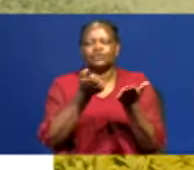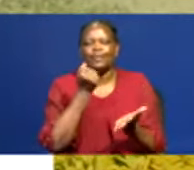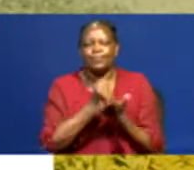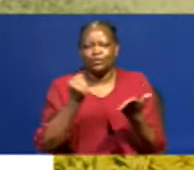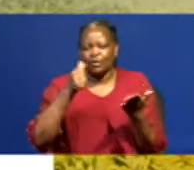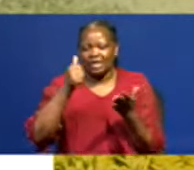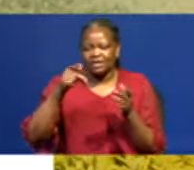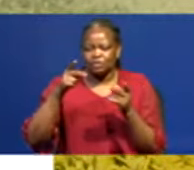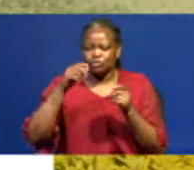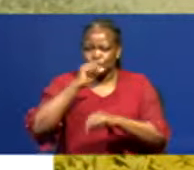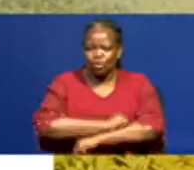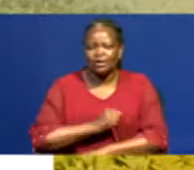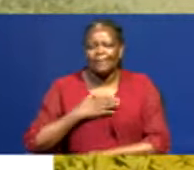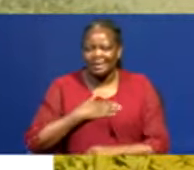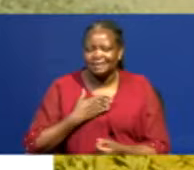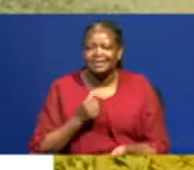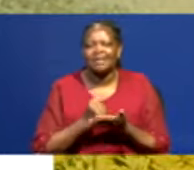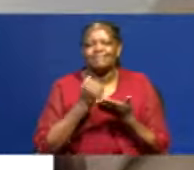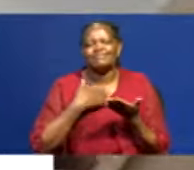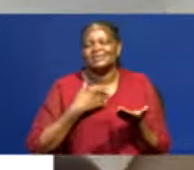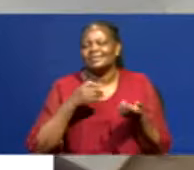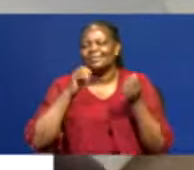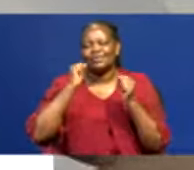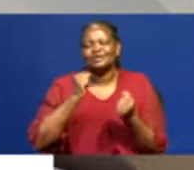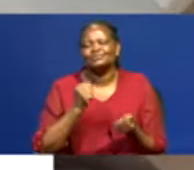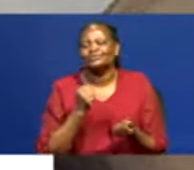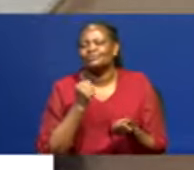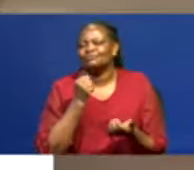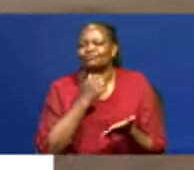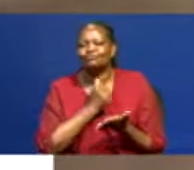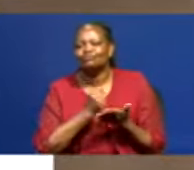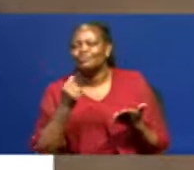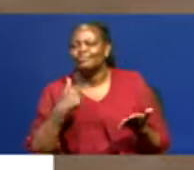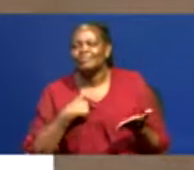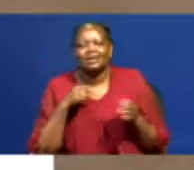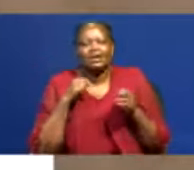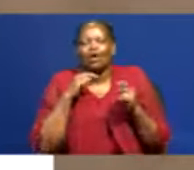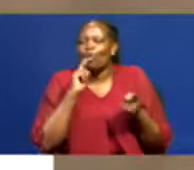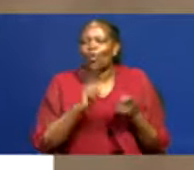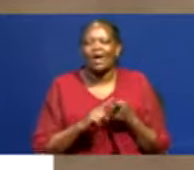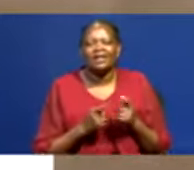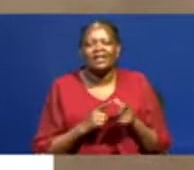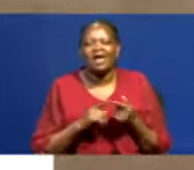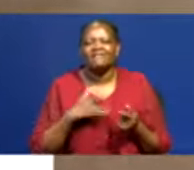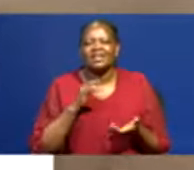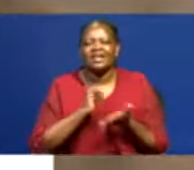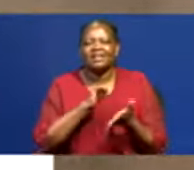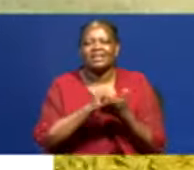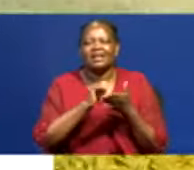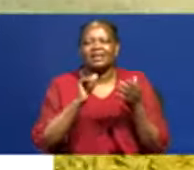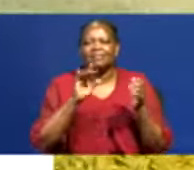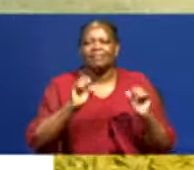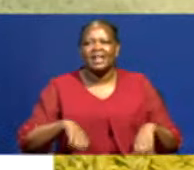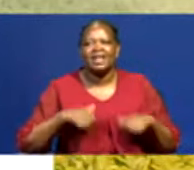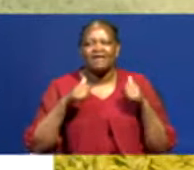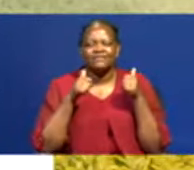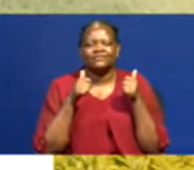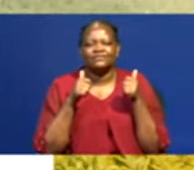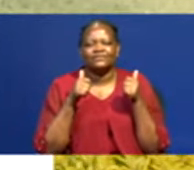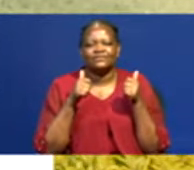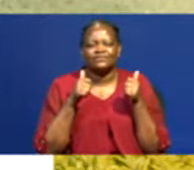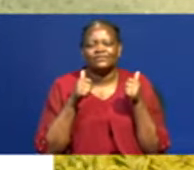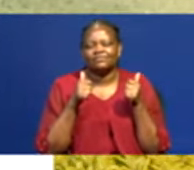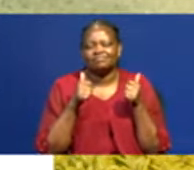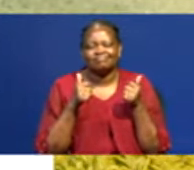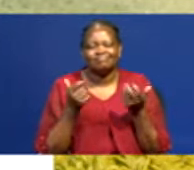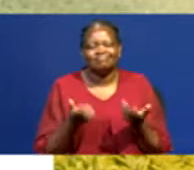can't you place me? People are reporting, when will you place George Oria? I feel that my life is completely going to